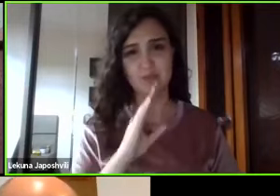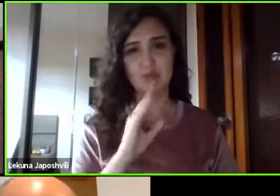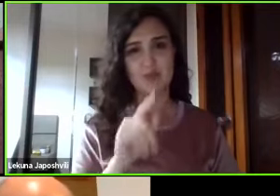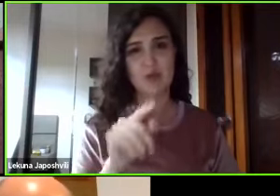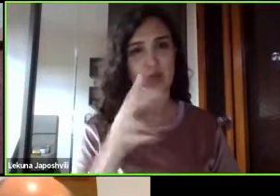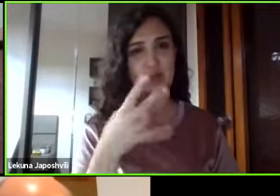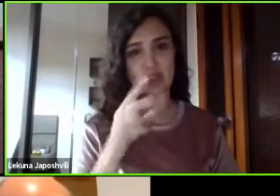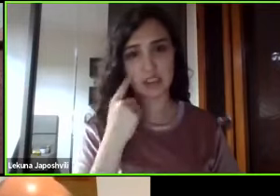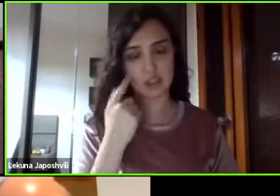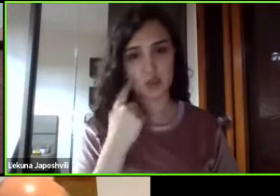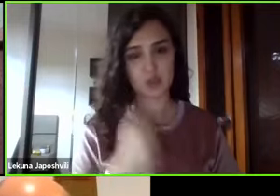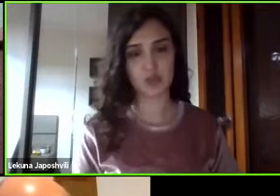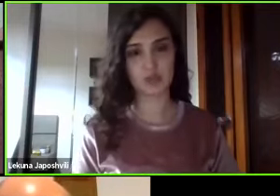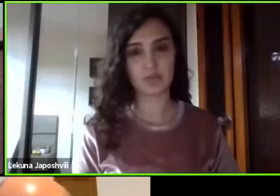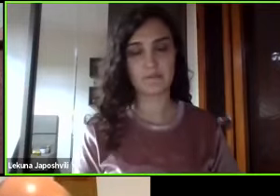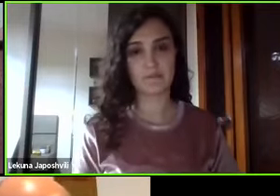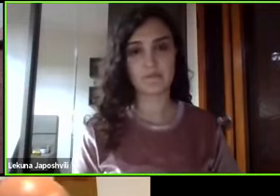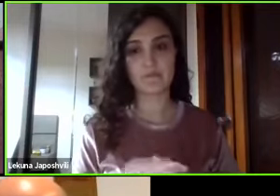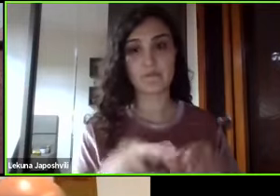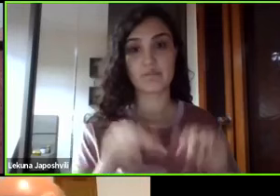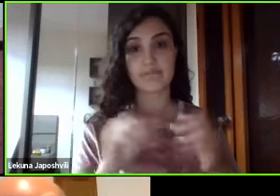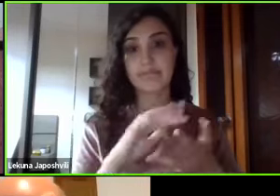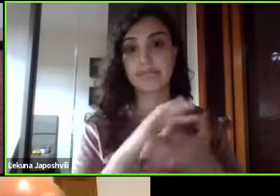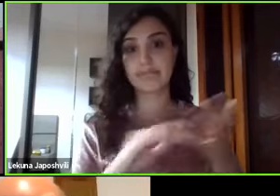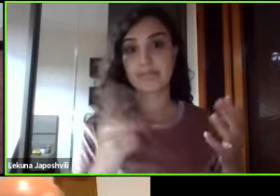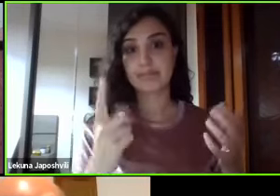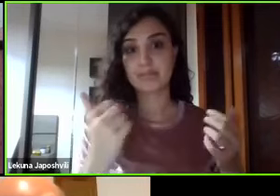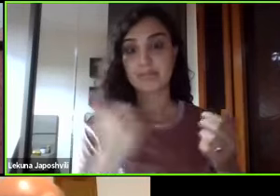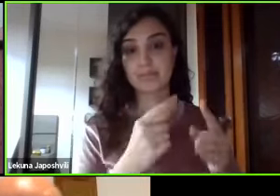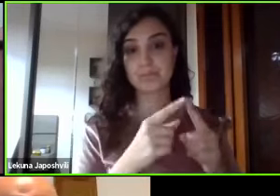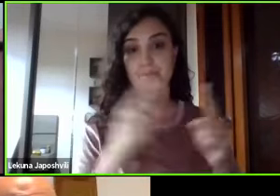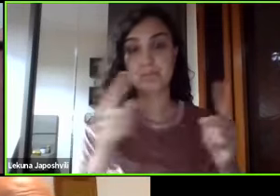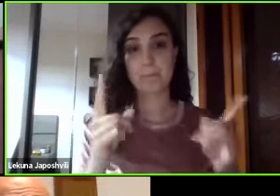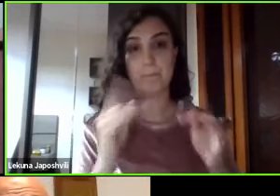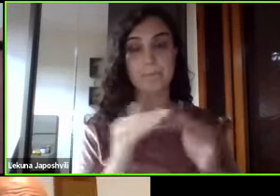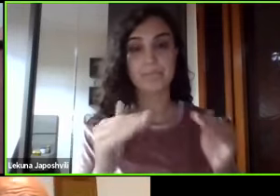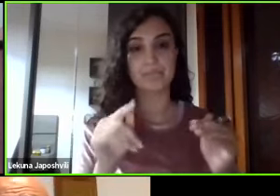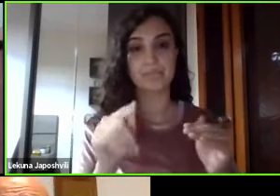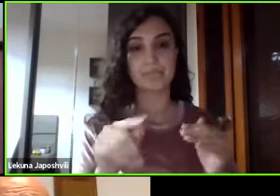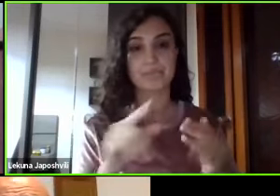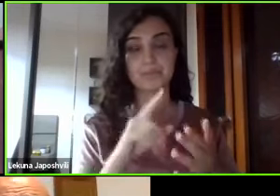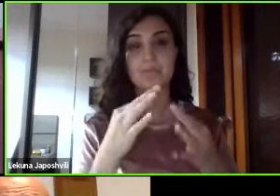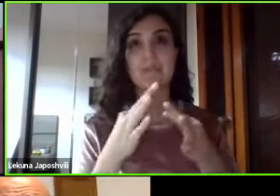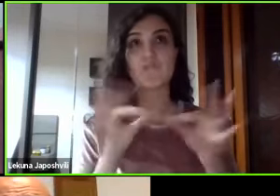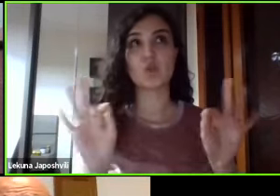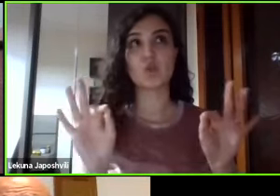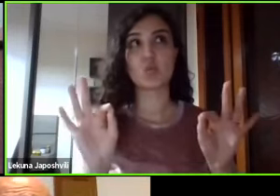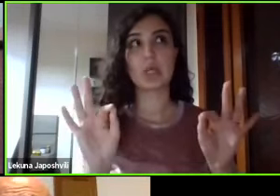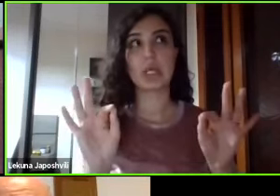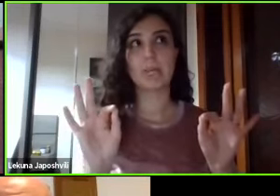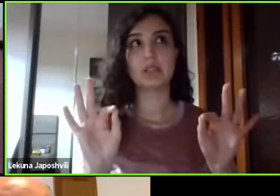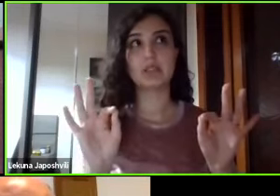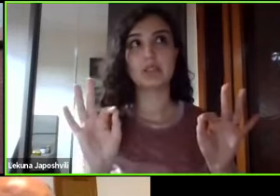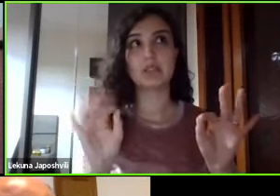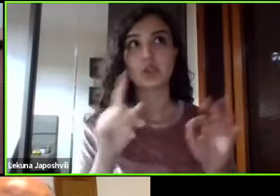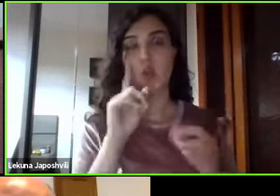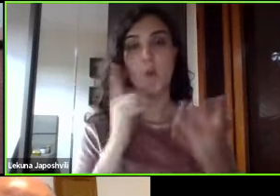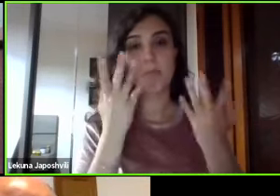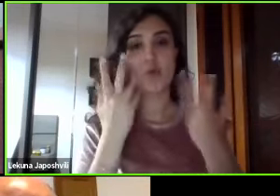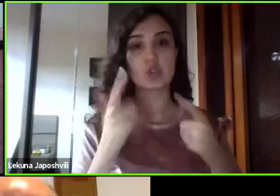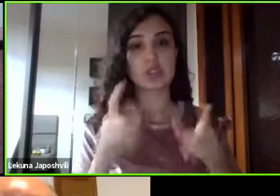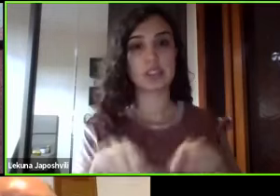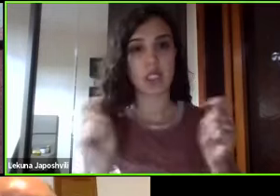არ უნდა იტიროს და ეს შეიძლება გაგრძელდეს ერთი კვირა და ხდება ბავშვის აი თავისუფლების, ბავშვის კომფორტის დარღვევა, ეს